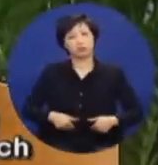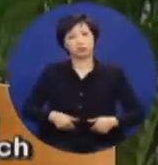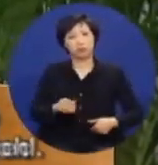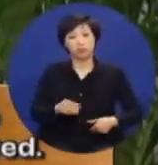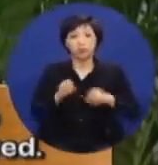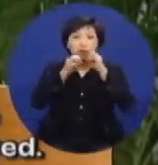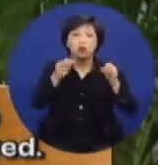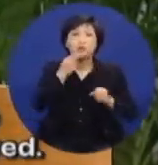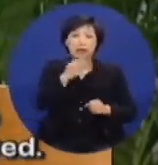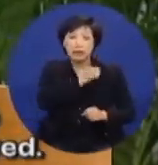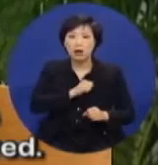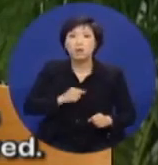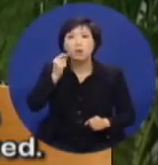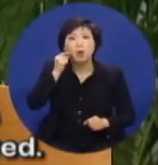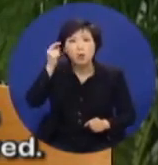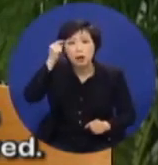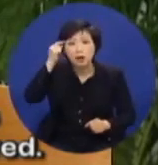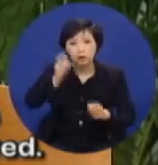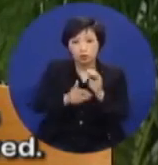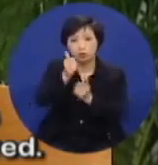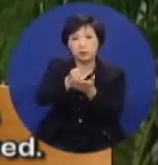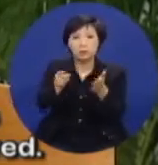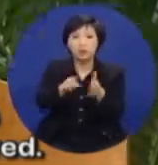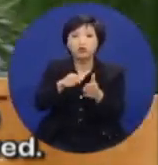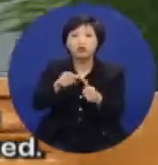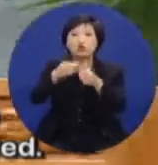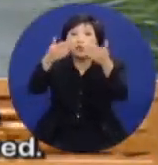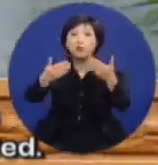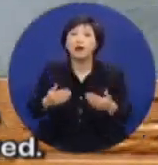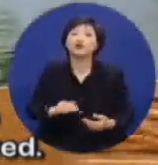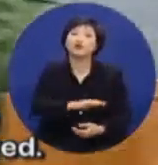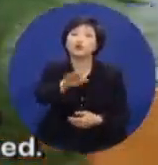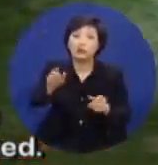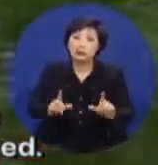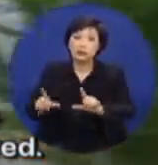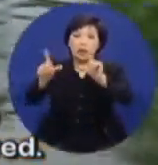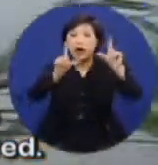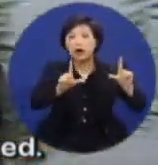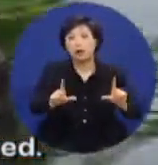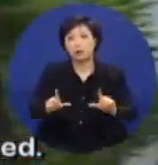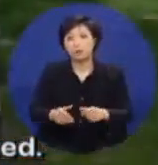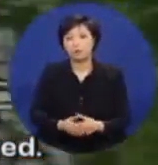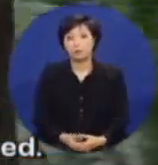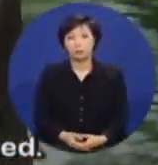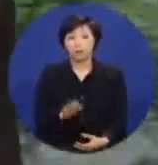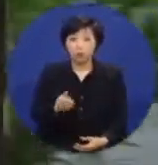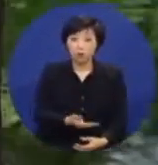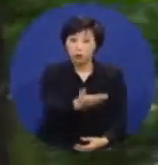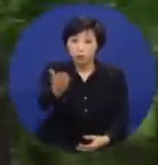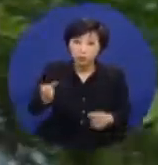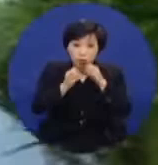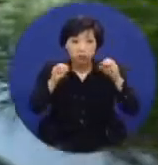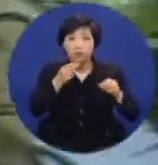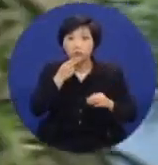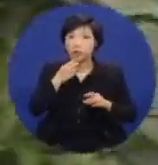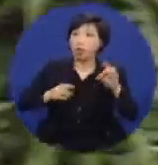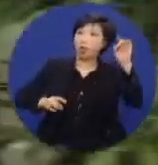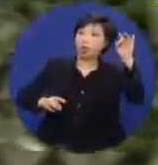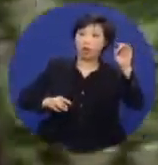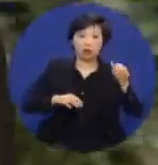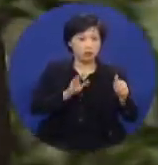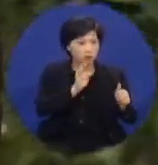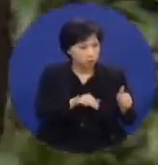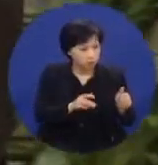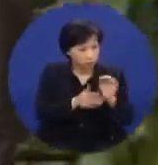예수 믿고 구원받은 사람의 그 삶의 텐데 그런데 천도 않는 사람은 너